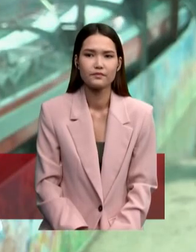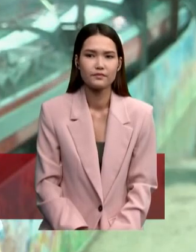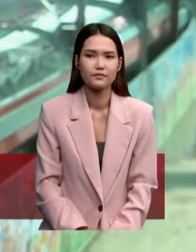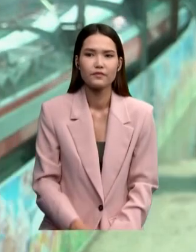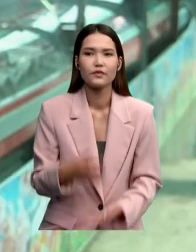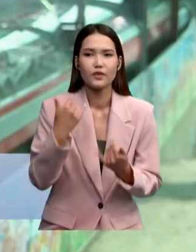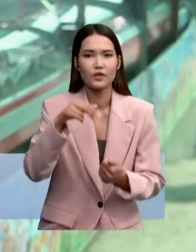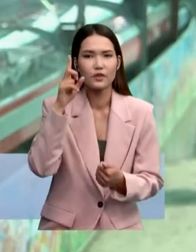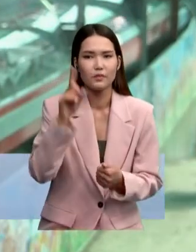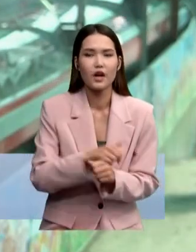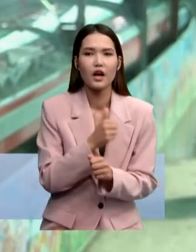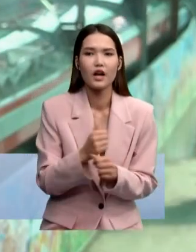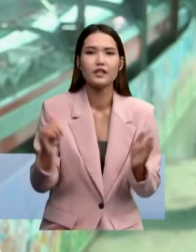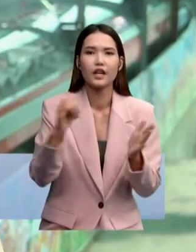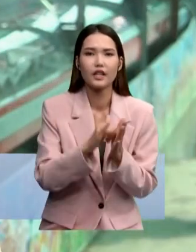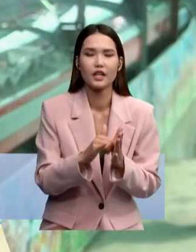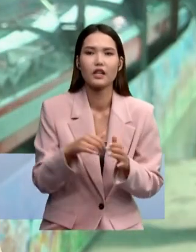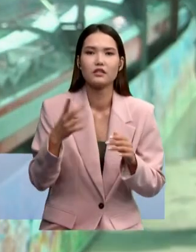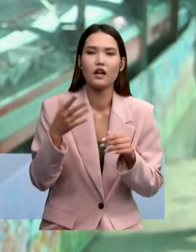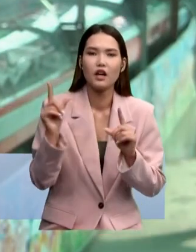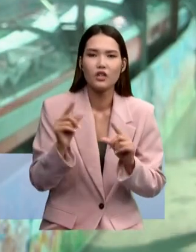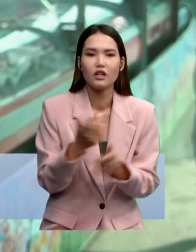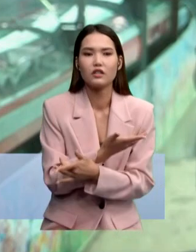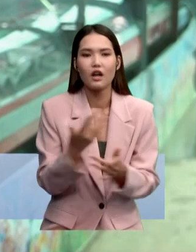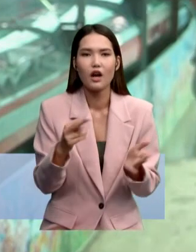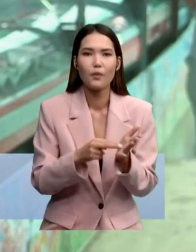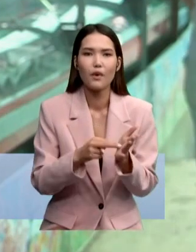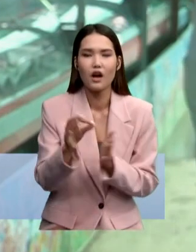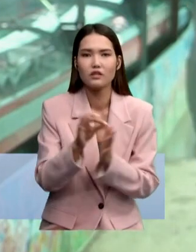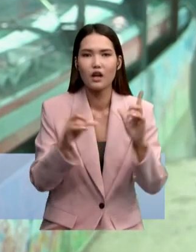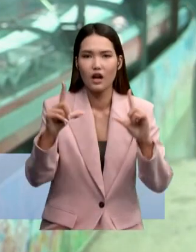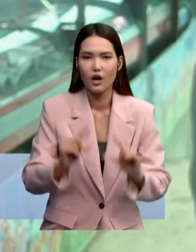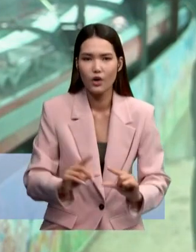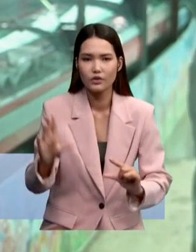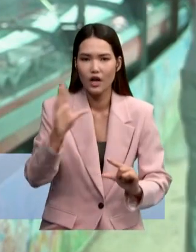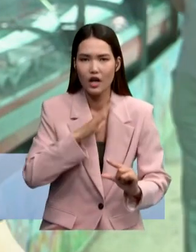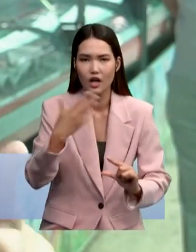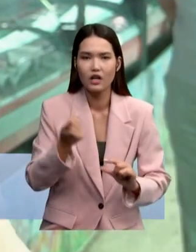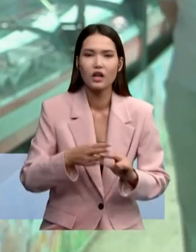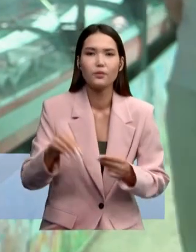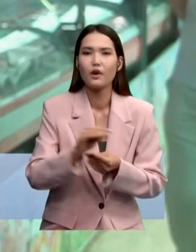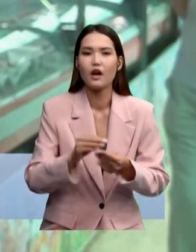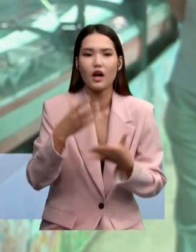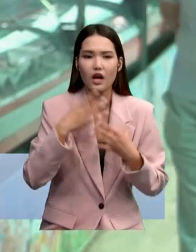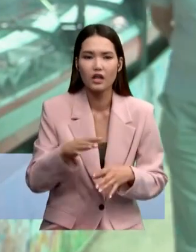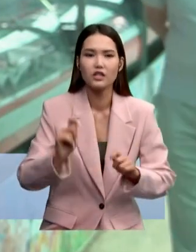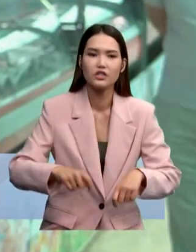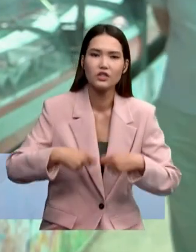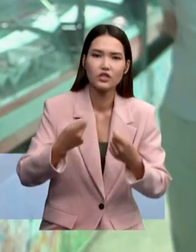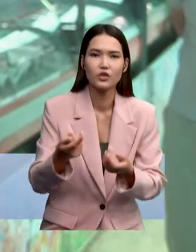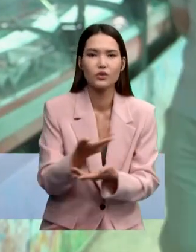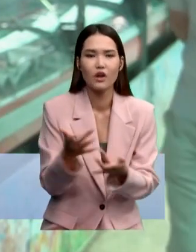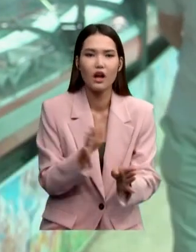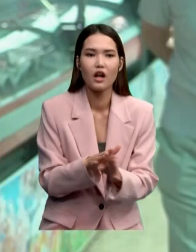Жыл басында енгізілген салықтық жеңілдіктердің арқасында бағалар біраз түсті. Қосылған құн салығы қайтарылатын болған соң, жеткізушілер де